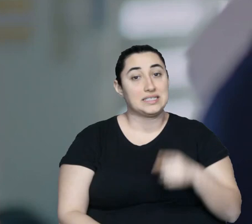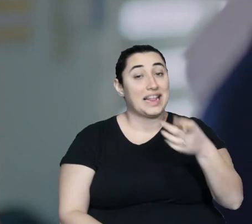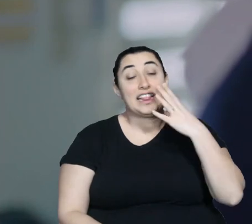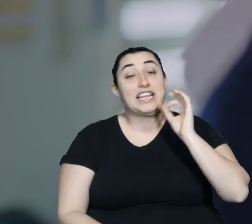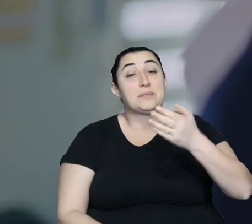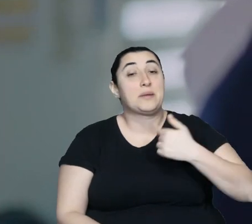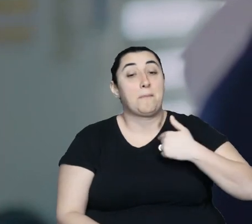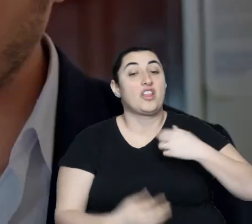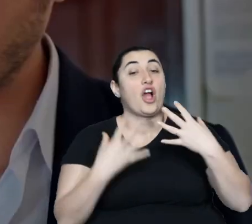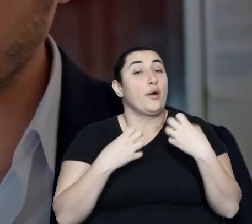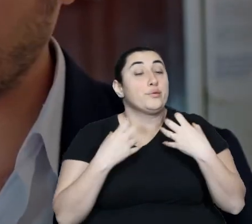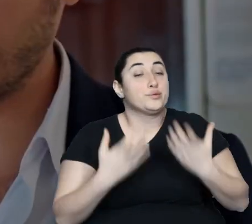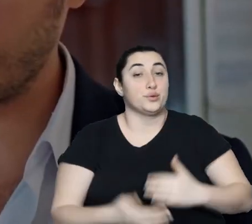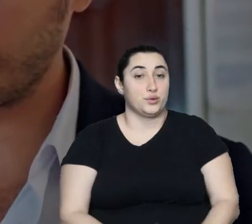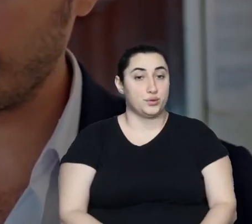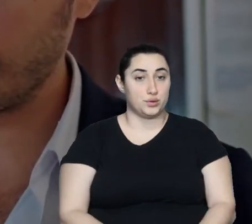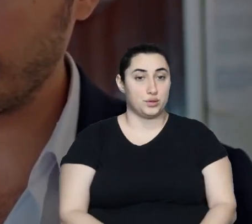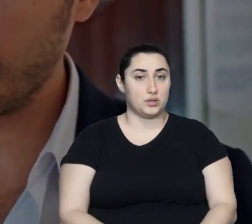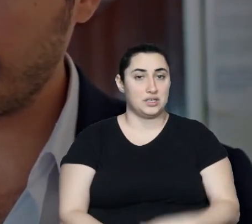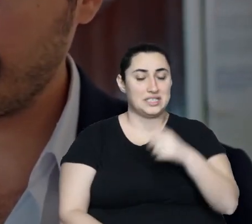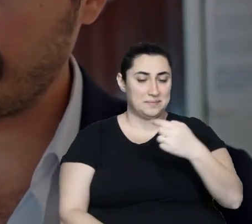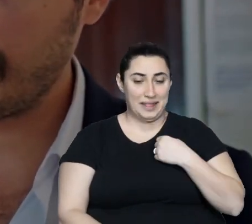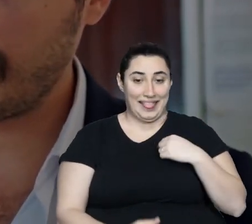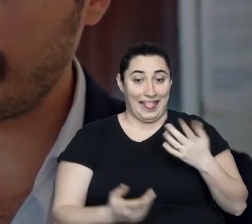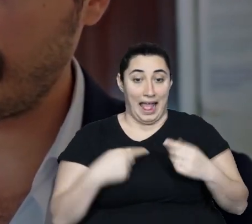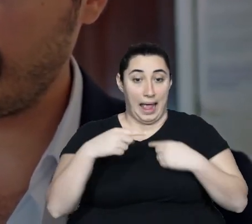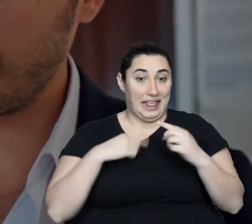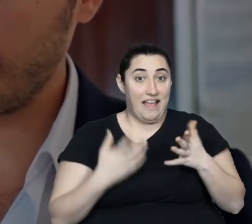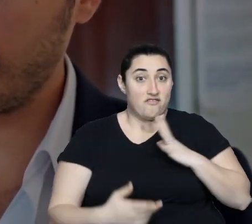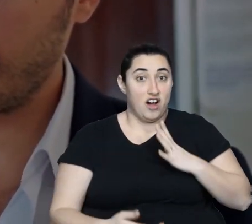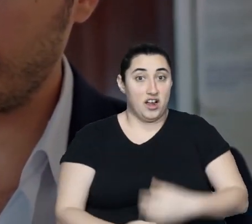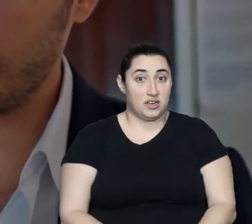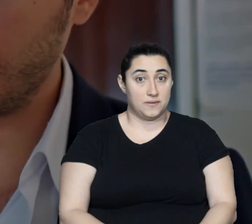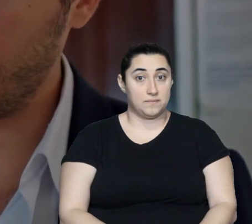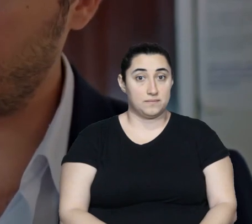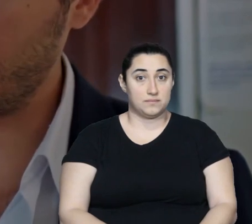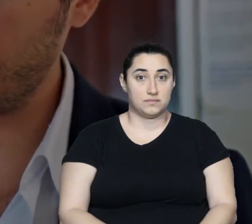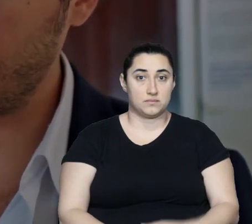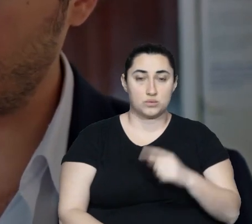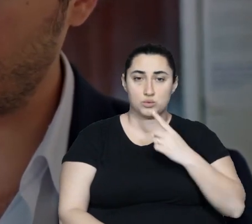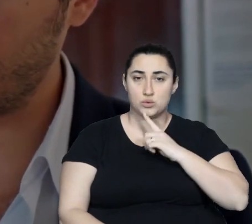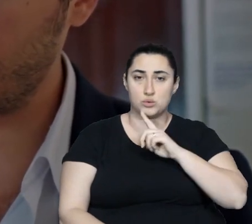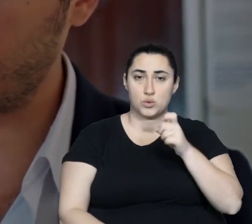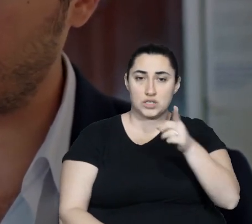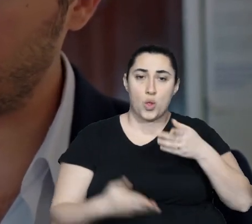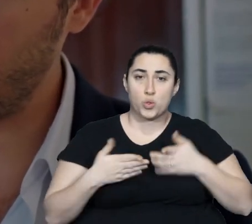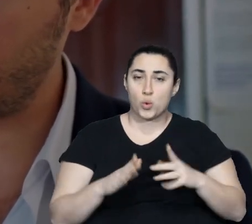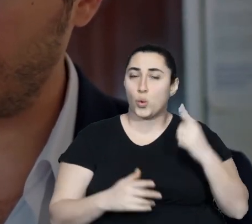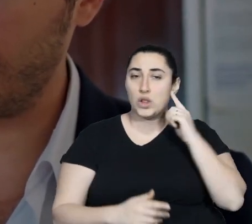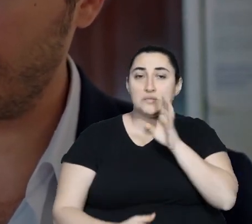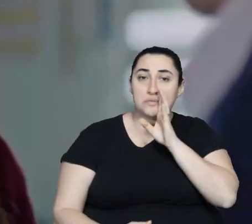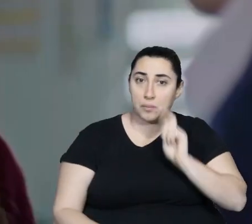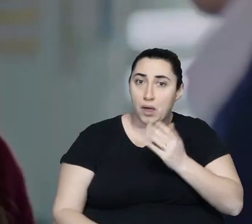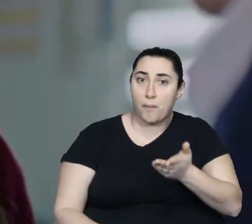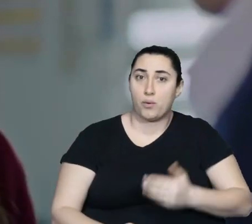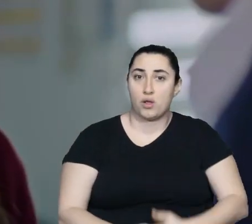kim oluyorsun da bana karışıyorsun? Hem sen benim neyimsin ki? Ya bu soru siz doğduğunuzda kulağınıza mı